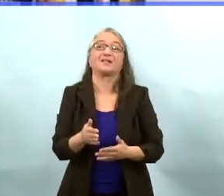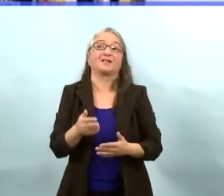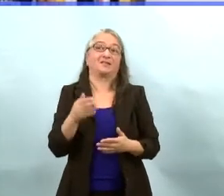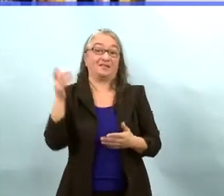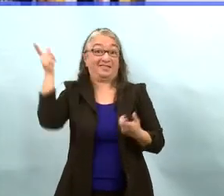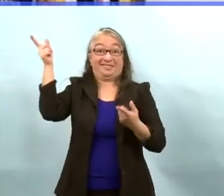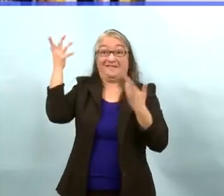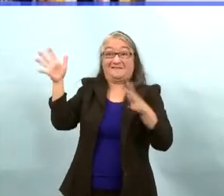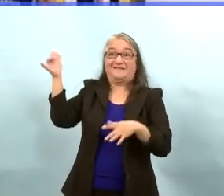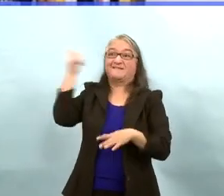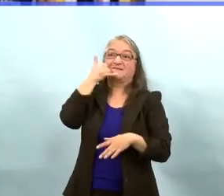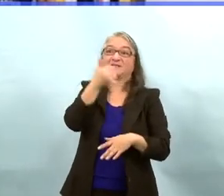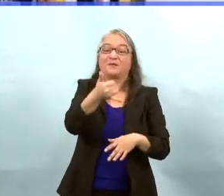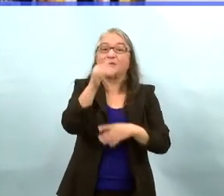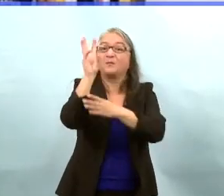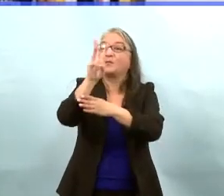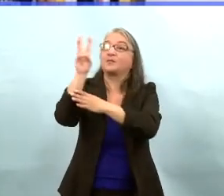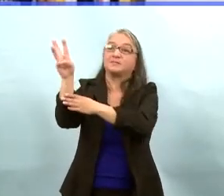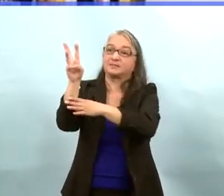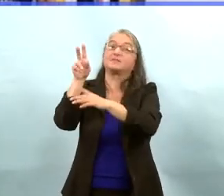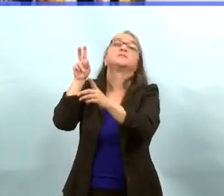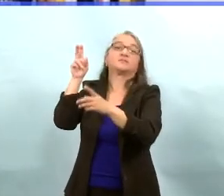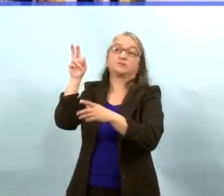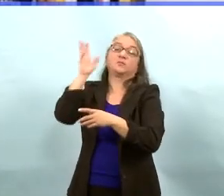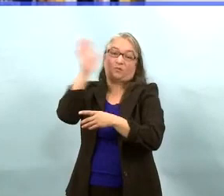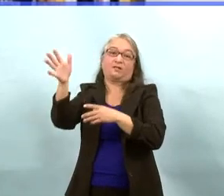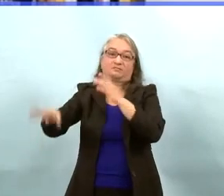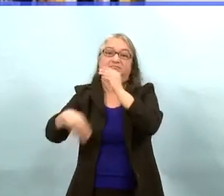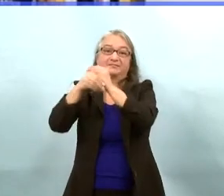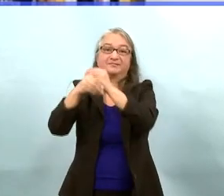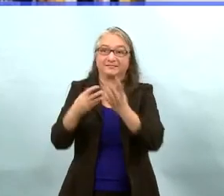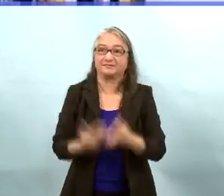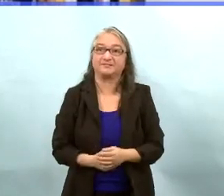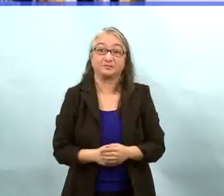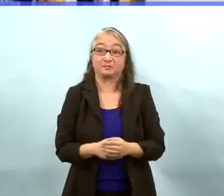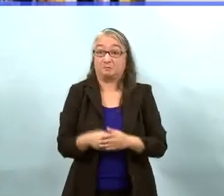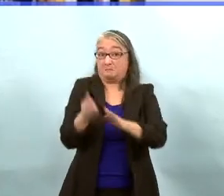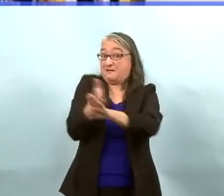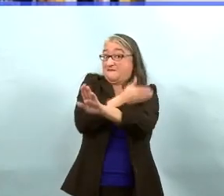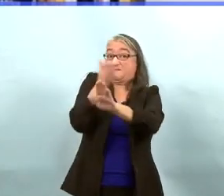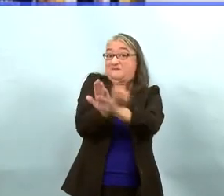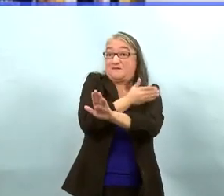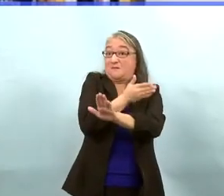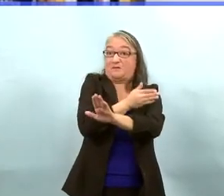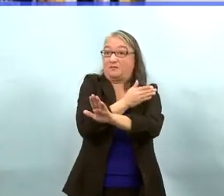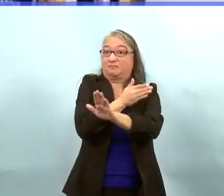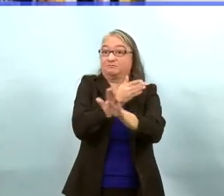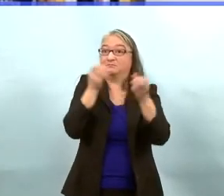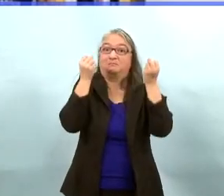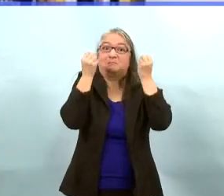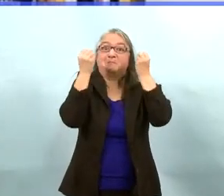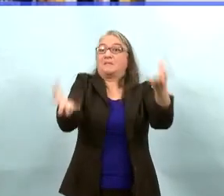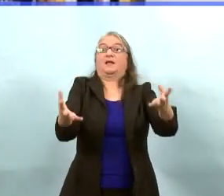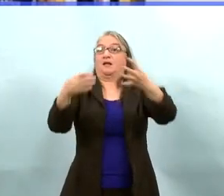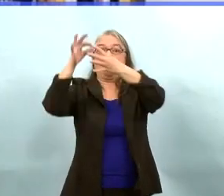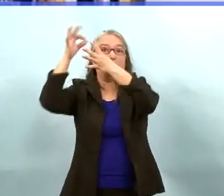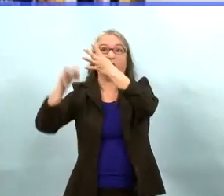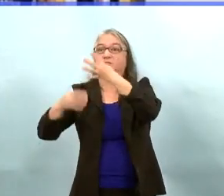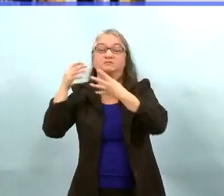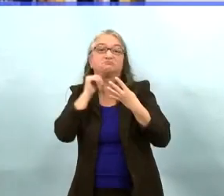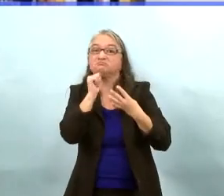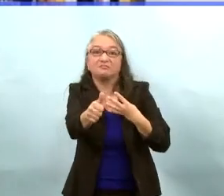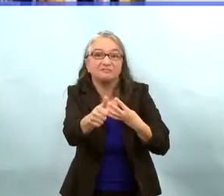prennent rendez-vous. Alors, parce qu'il y a tellement d'options cette fois-ci, les prédictions sont un petit peu plus difficiles au niveau